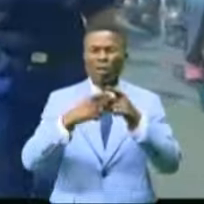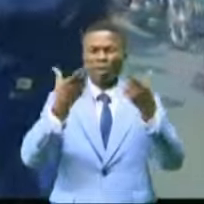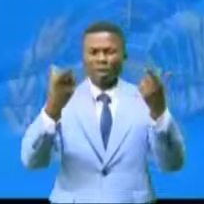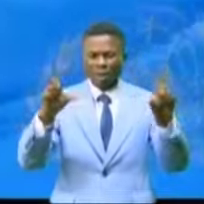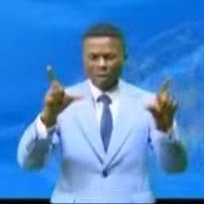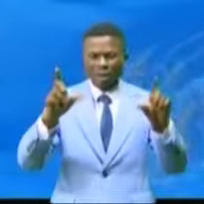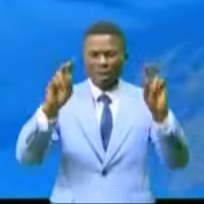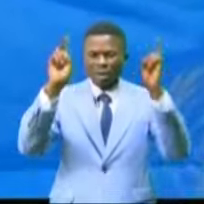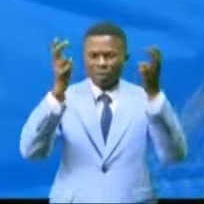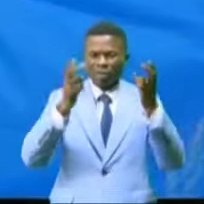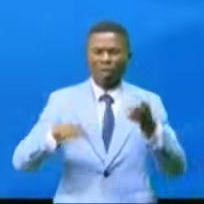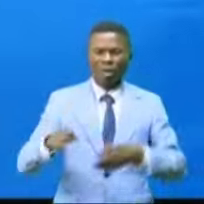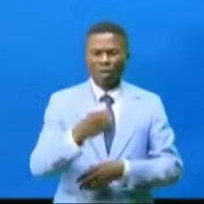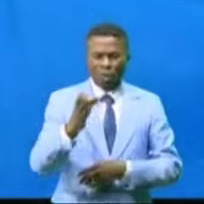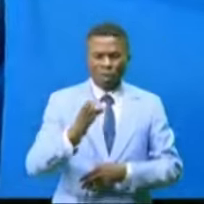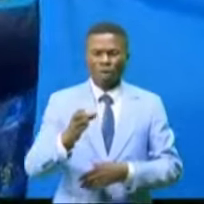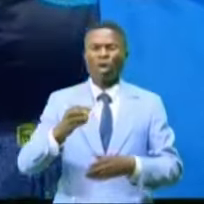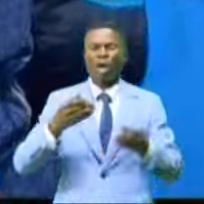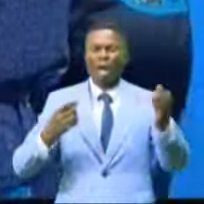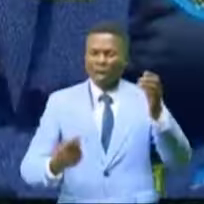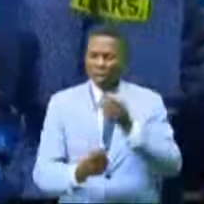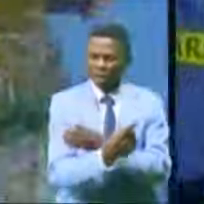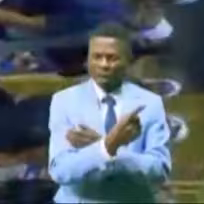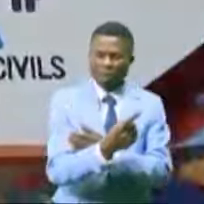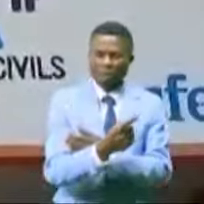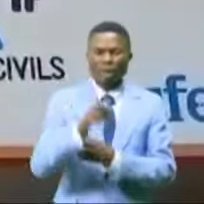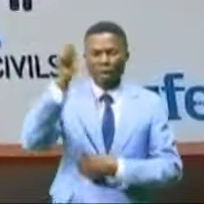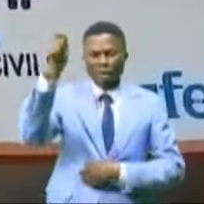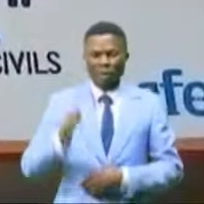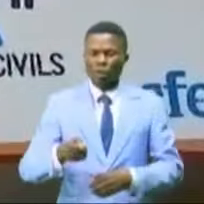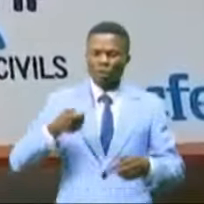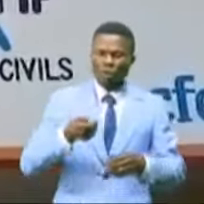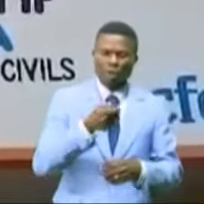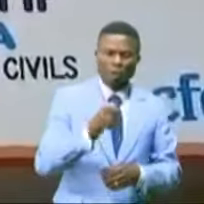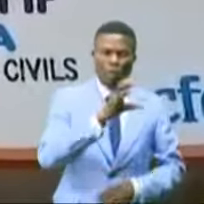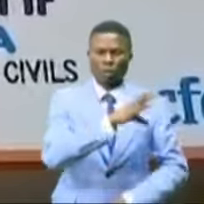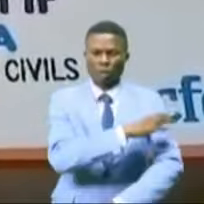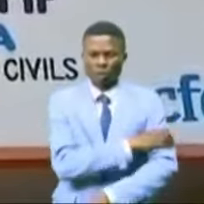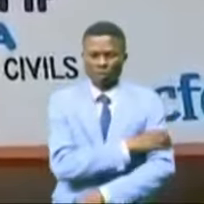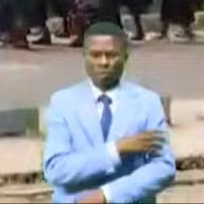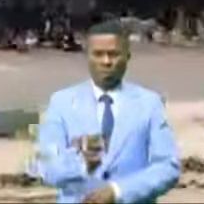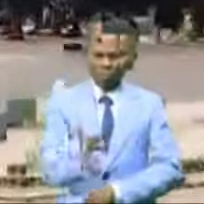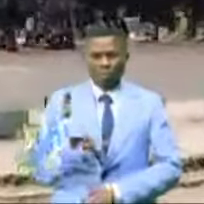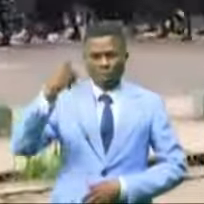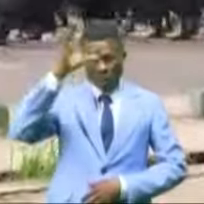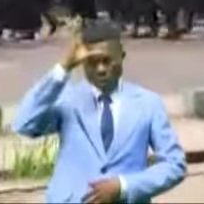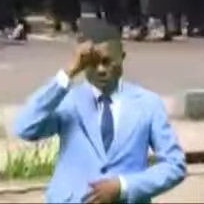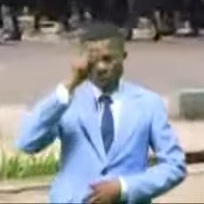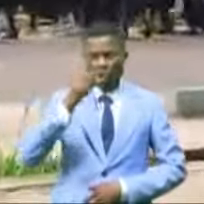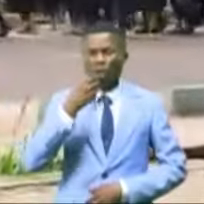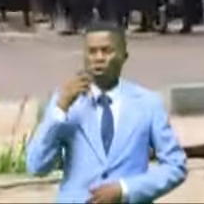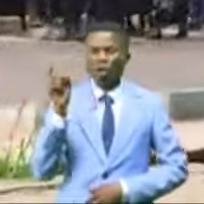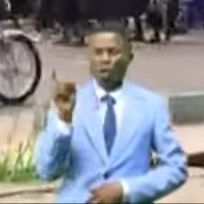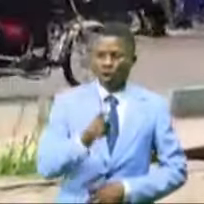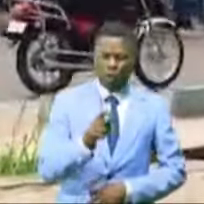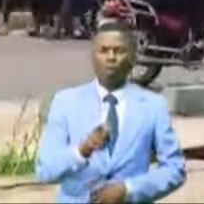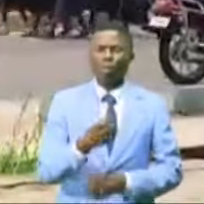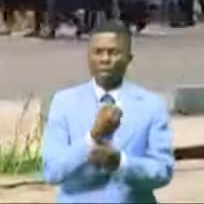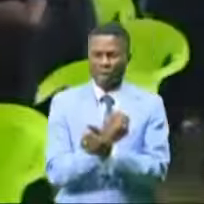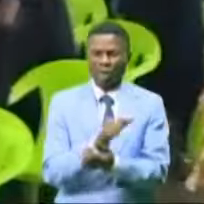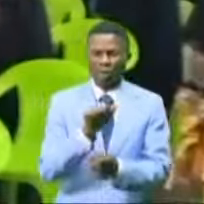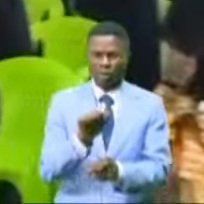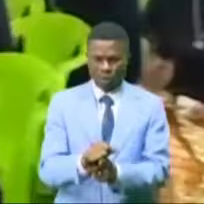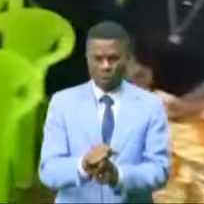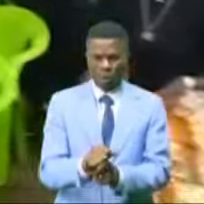les exactions de groupes armés contre le civil. Dans la province du Kwilu, le mot d'ordre a été aussi bien respecté.